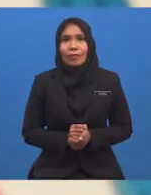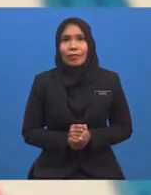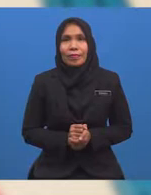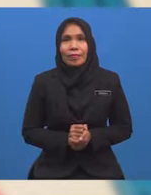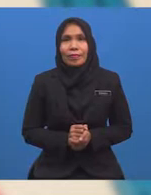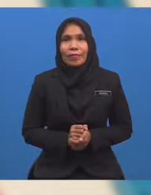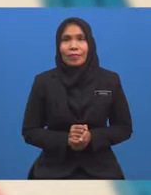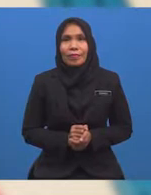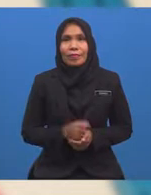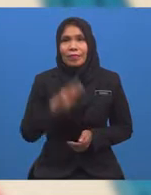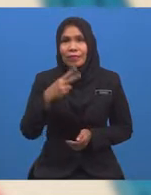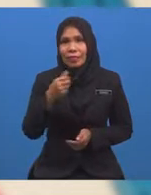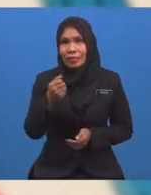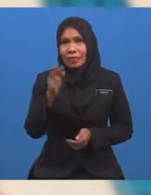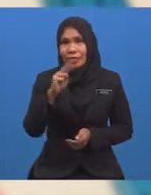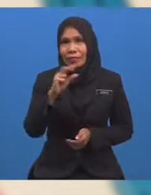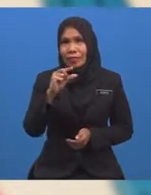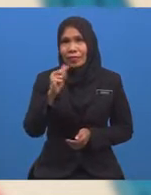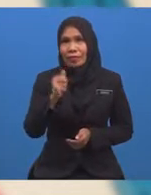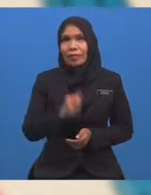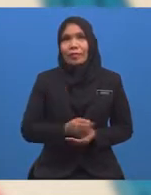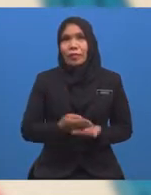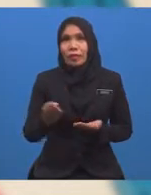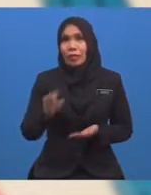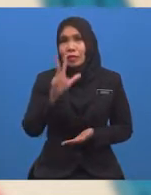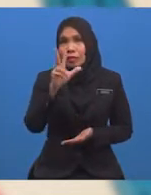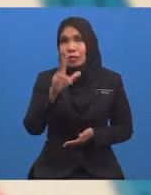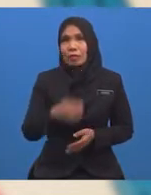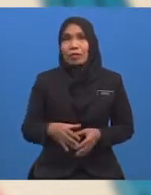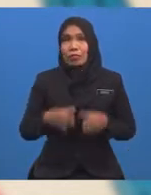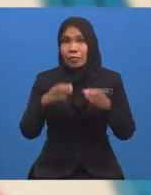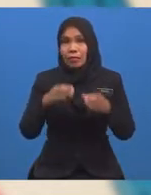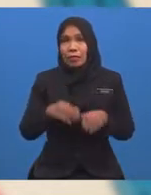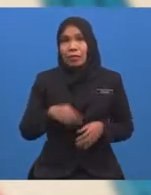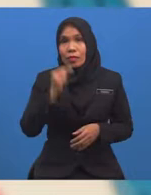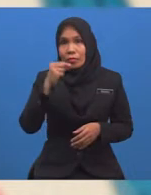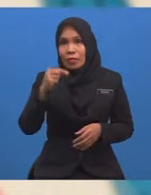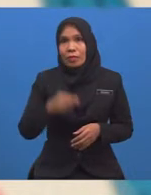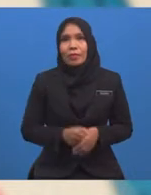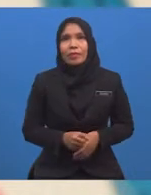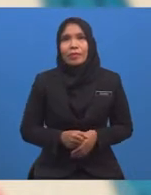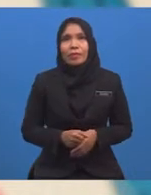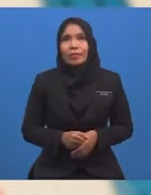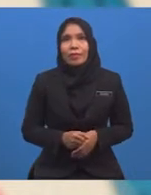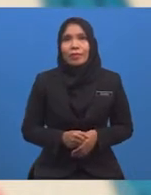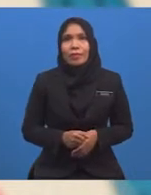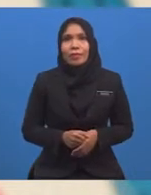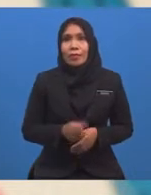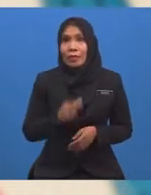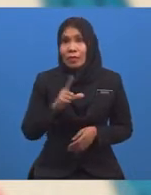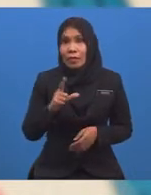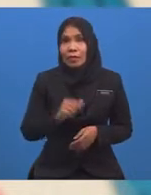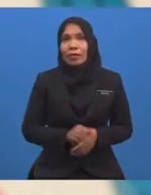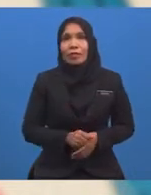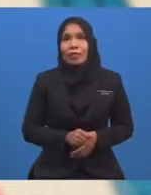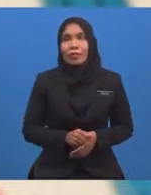harga bagi tiga batang pensil ialah sering G2 + n